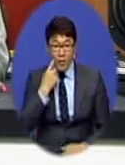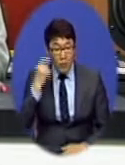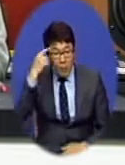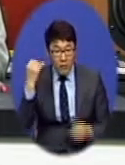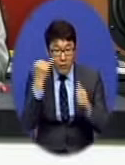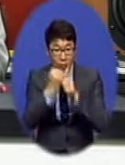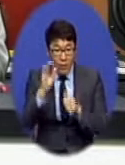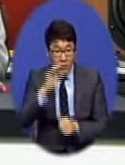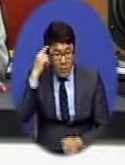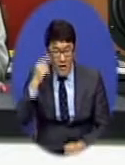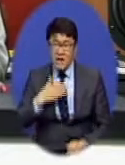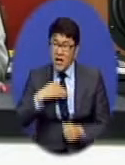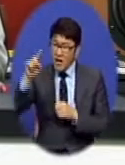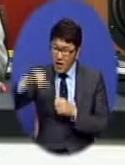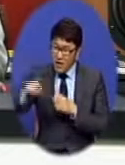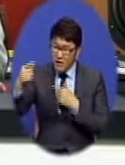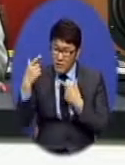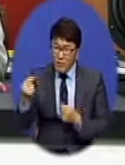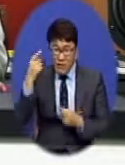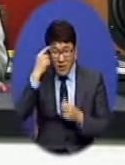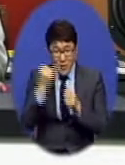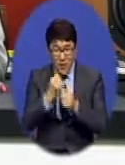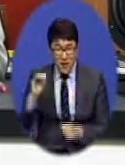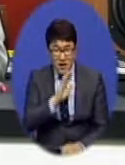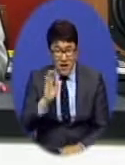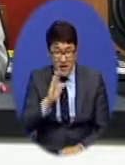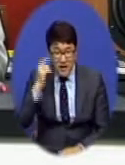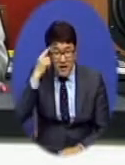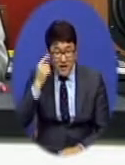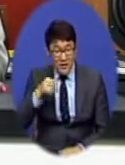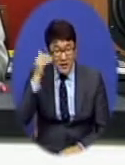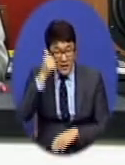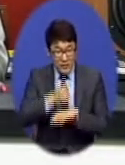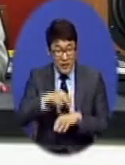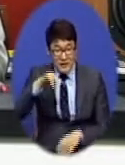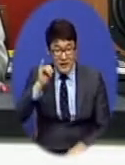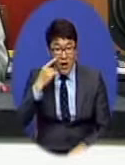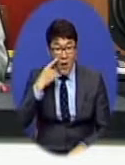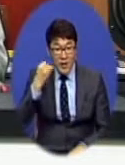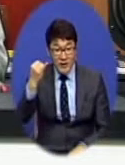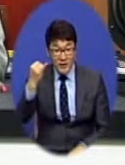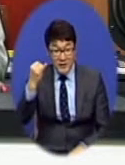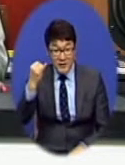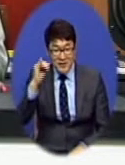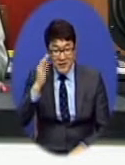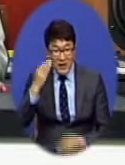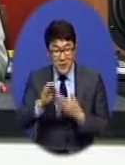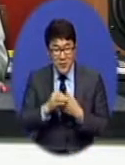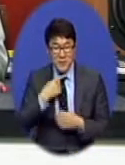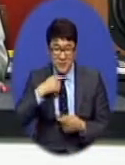가실까요? 그러게 말입니다. 아, 그래요. 그러면 이제 시어머니가 되시잖아요. 마음에 네. 드는 막내 아들의